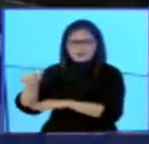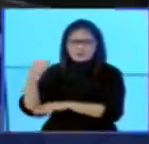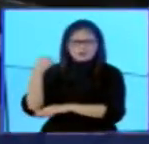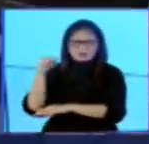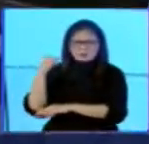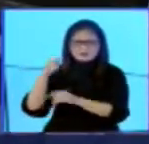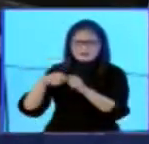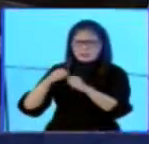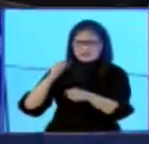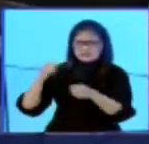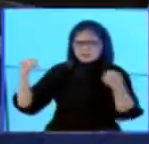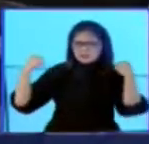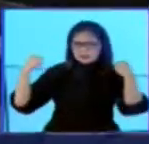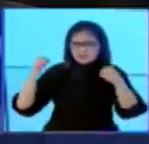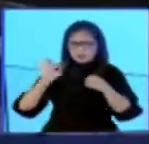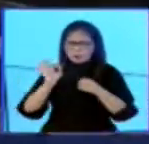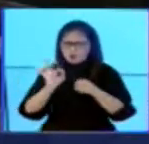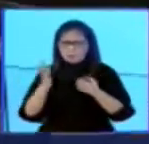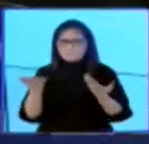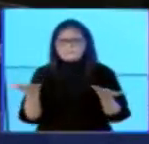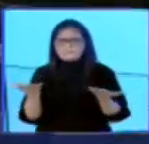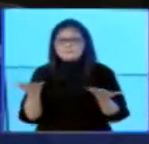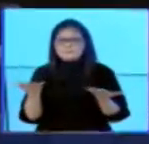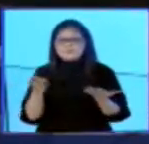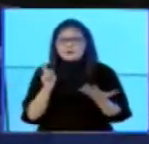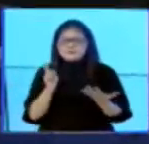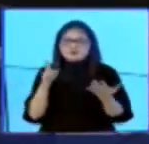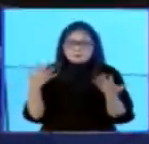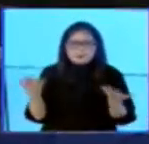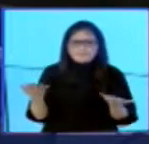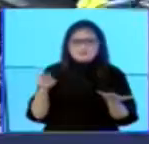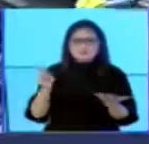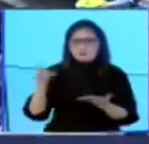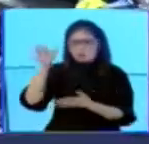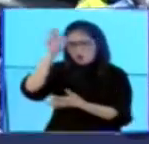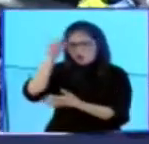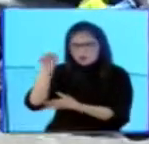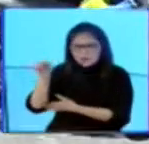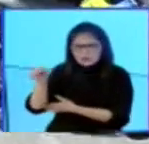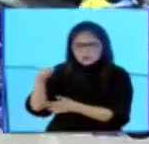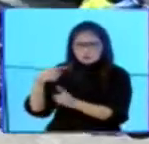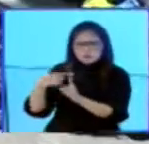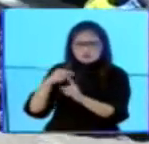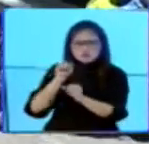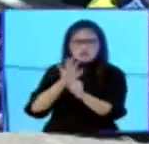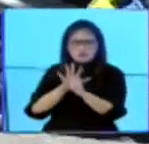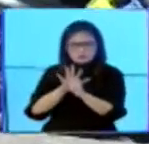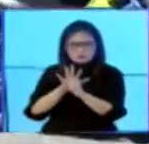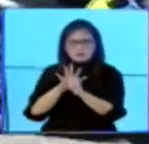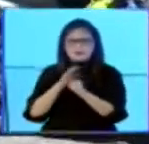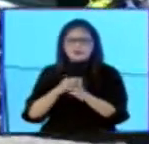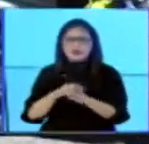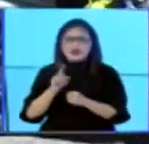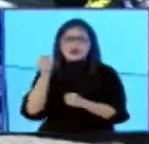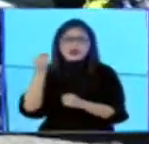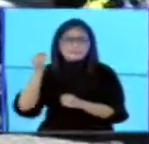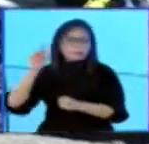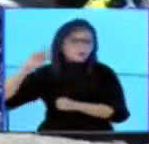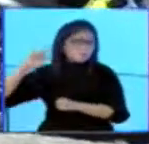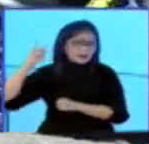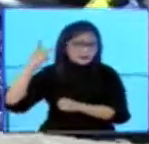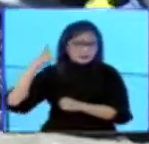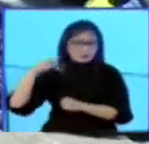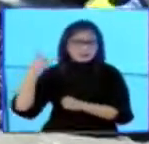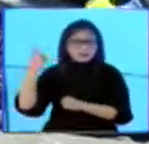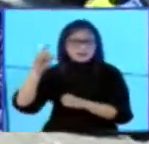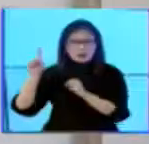kesehatan dikarenakan memang yang bersangkutan positif COVID. Hingga Rabu kemarin, sebagian besar paslon kepala daerah